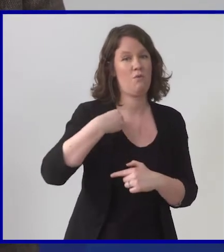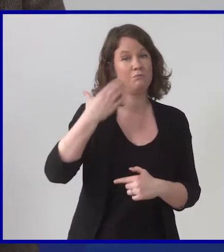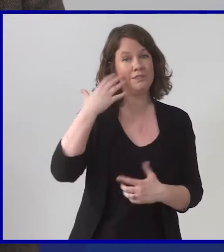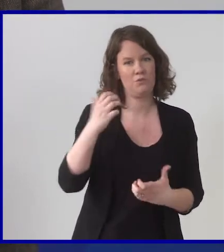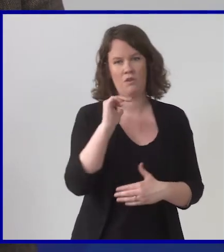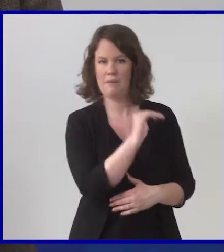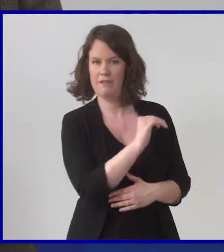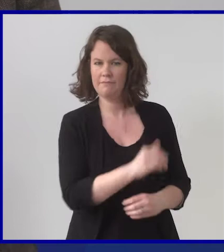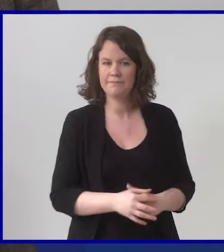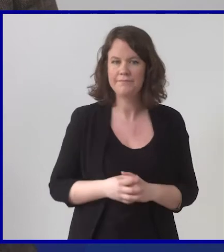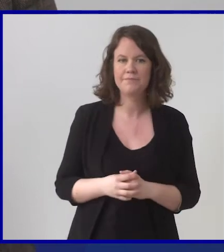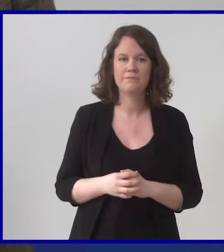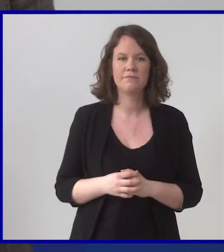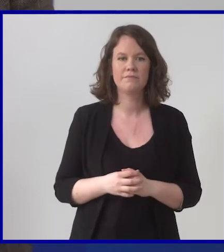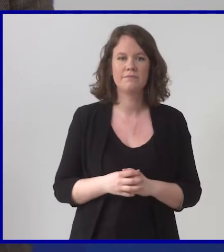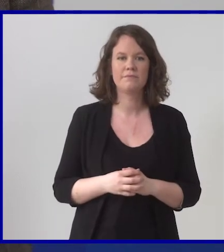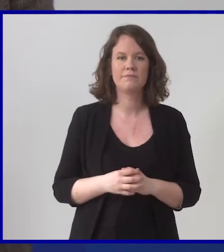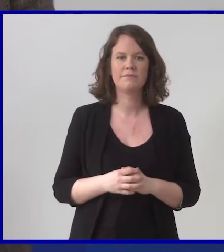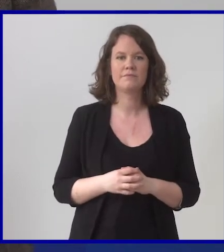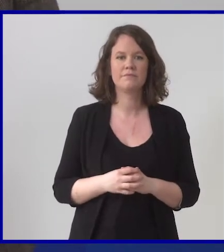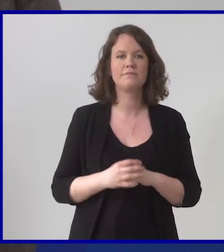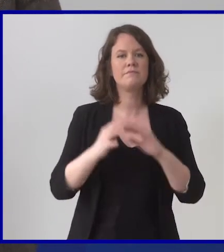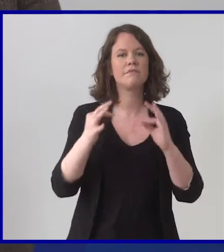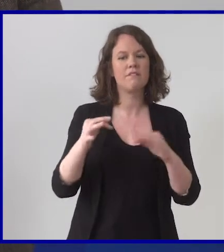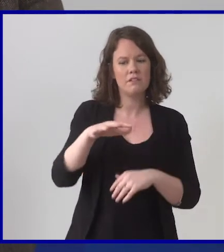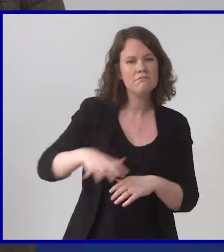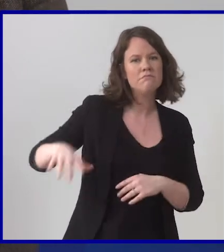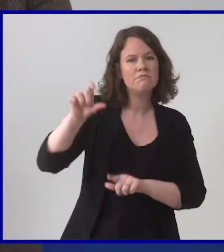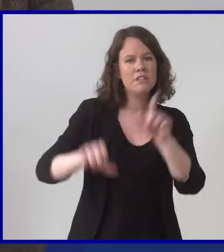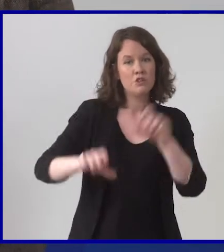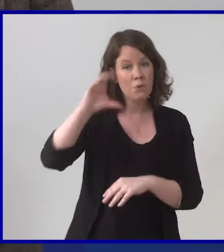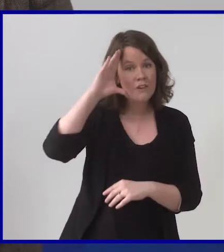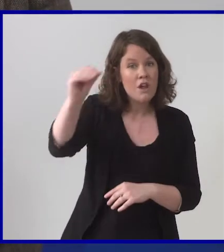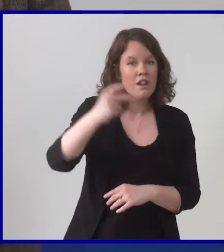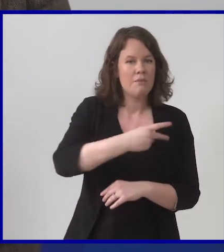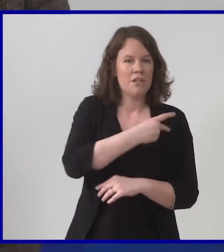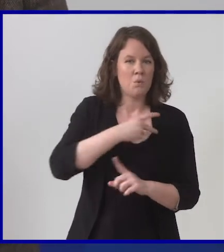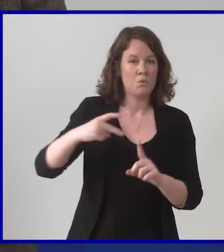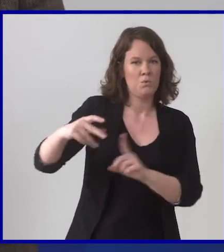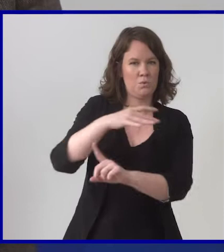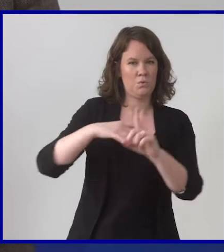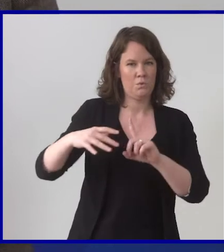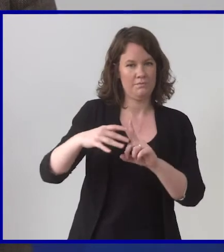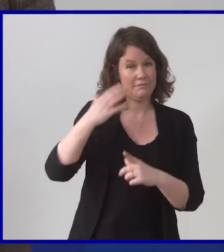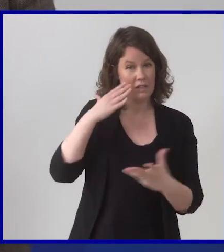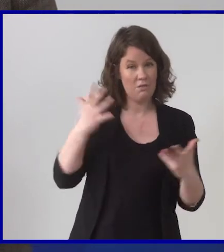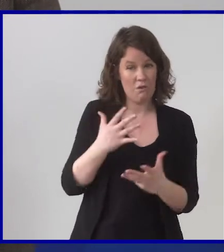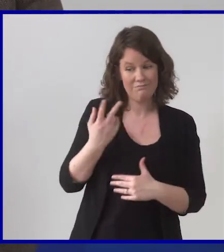mis en place pour mobiliser ce service. En ce qui concerne les professionnels